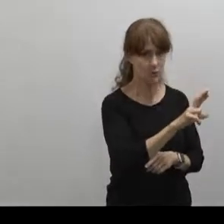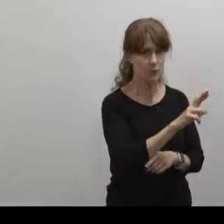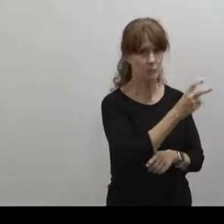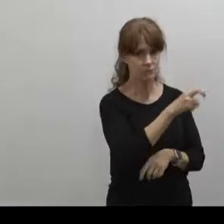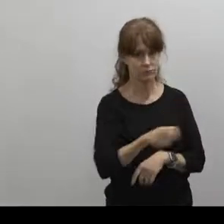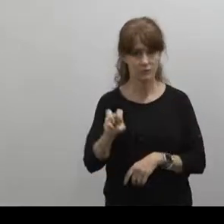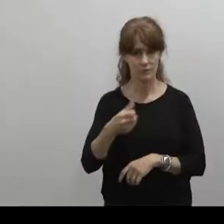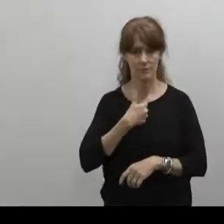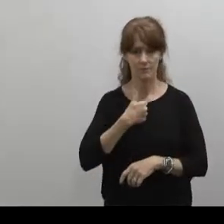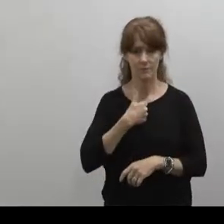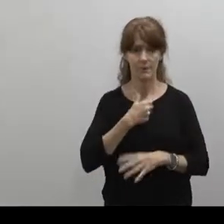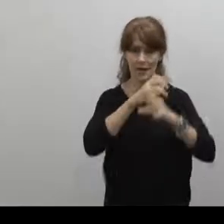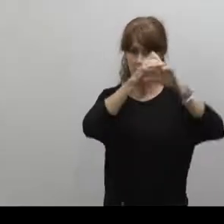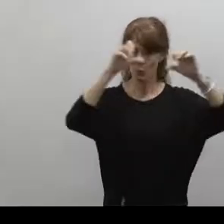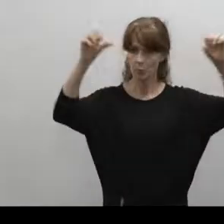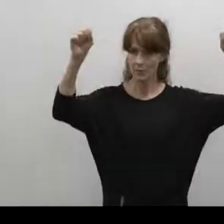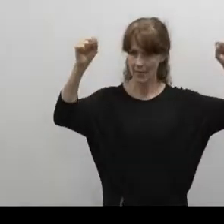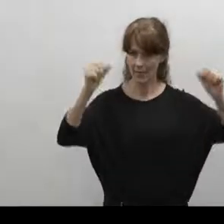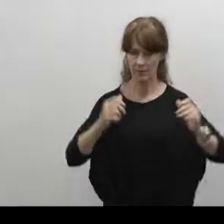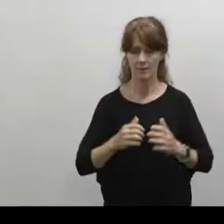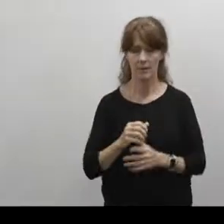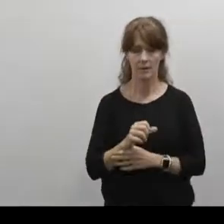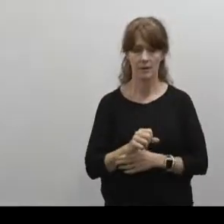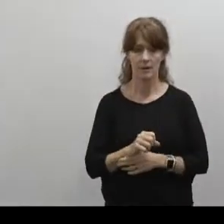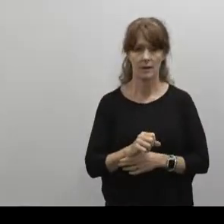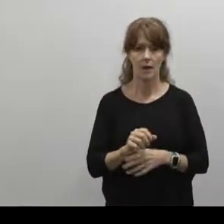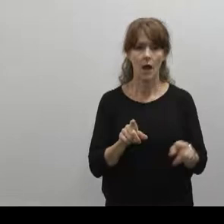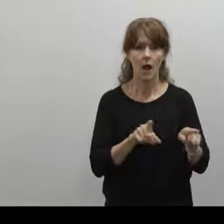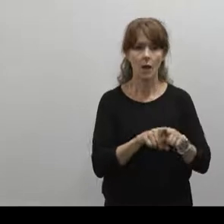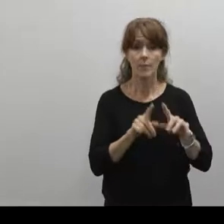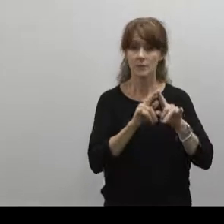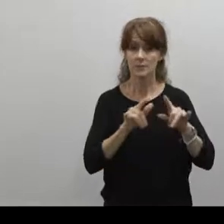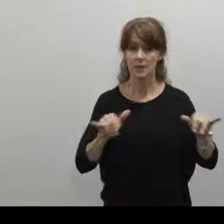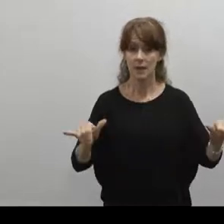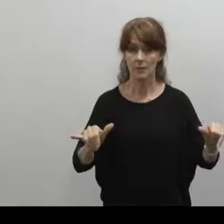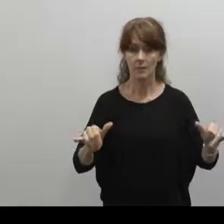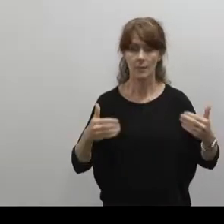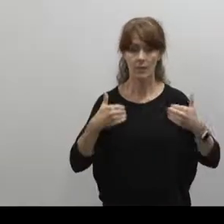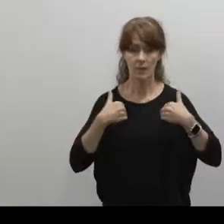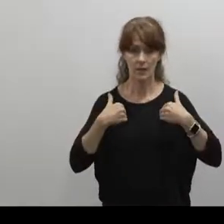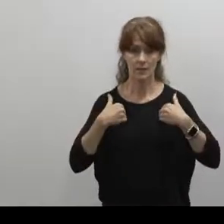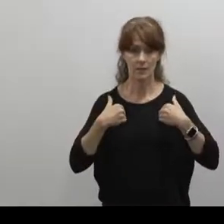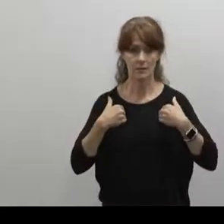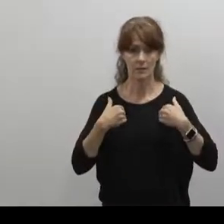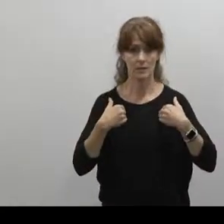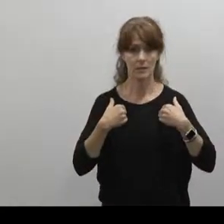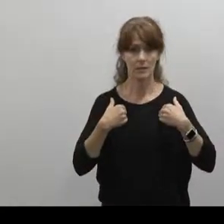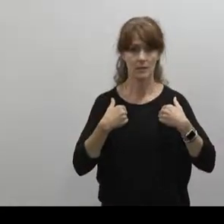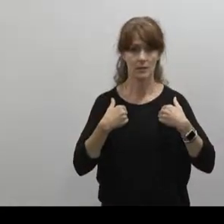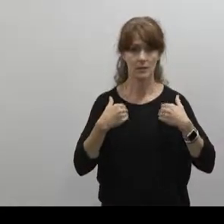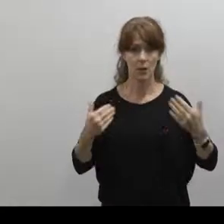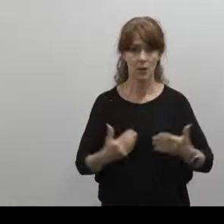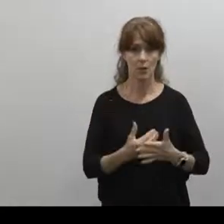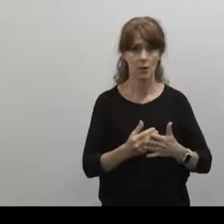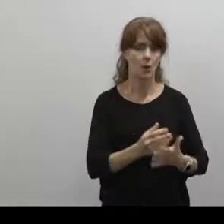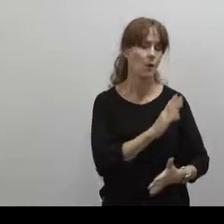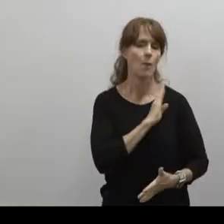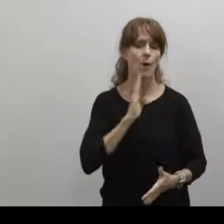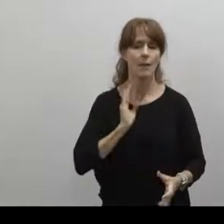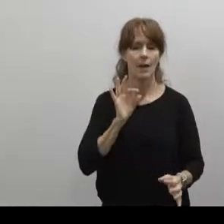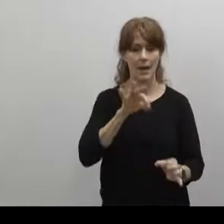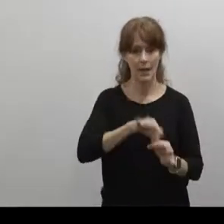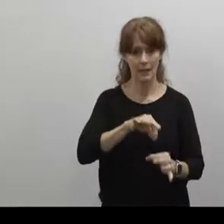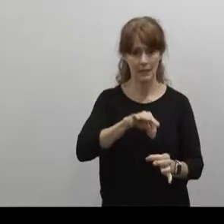tê à kẹt nội dụng sala riêng pi lục Steinhauser từ căn doctor Baker hỏi không pi chỉ mua khnien năng đá cứ